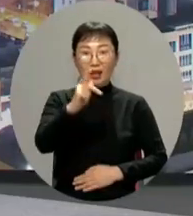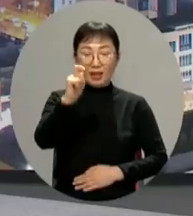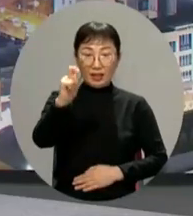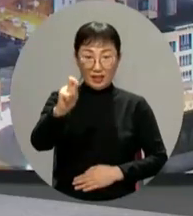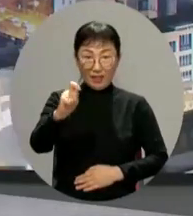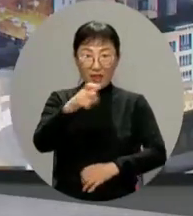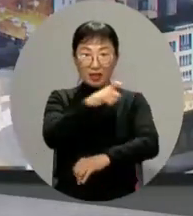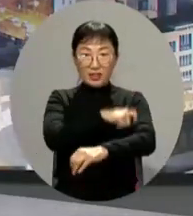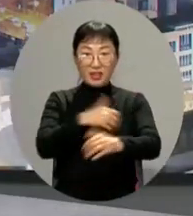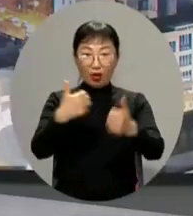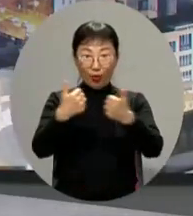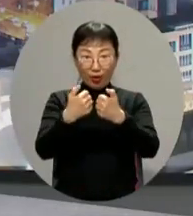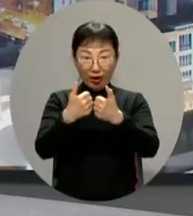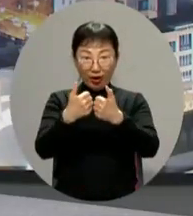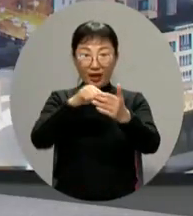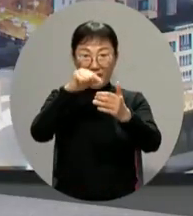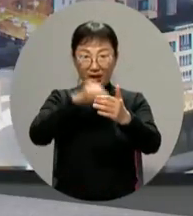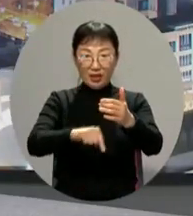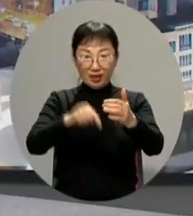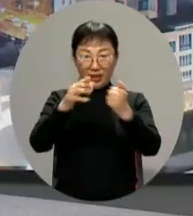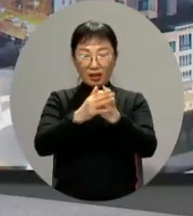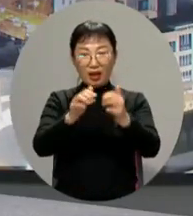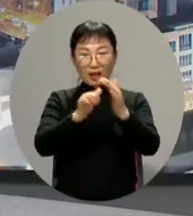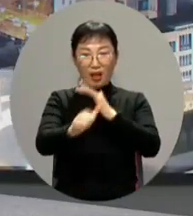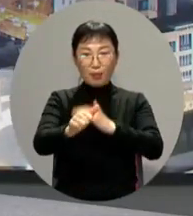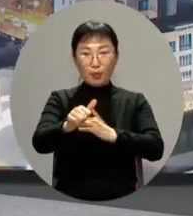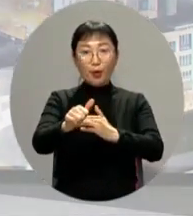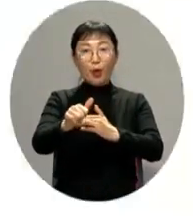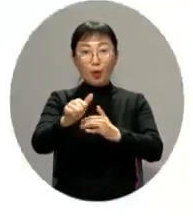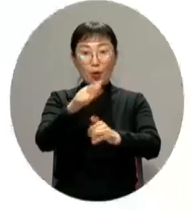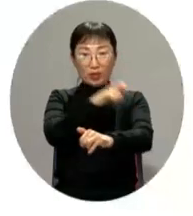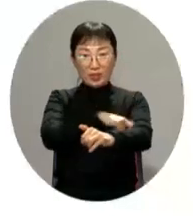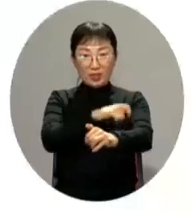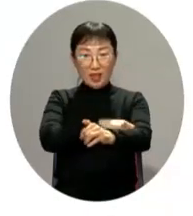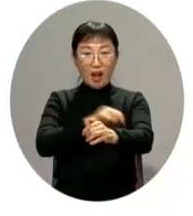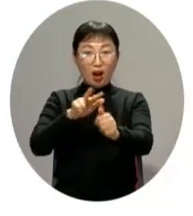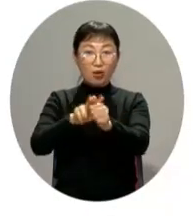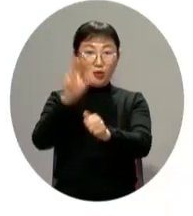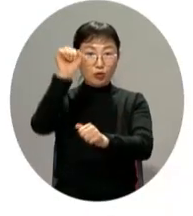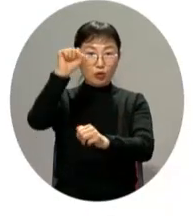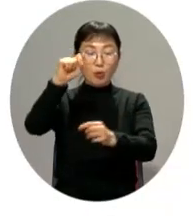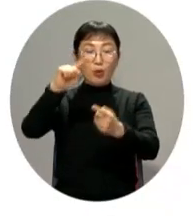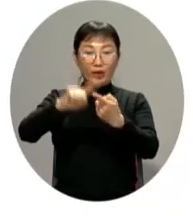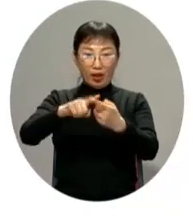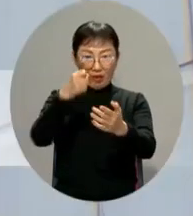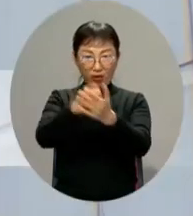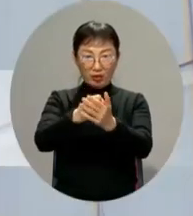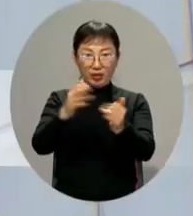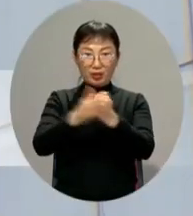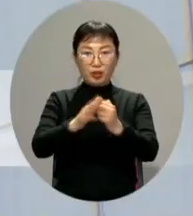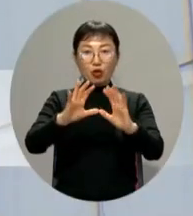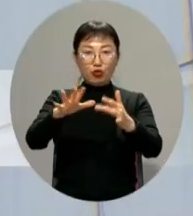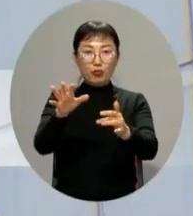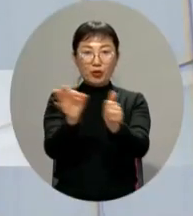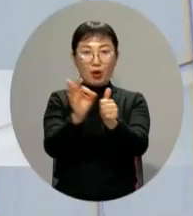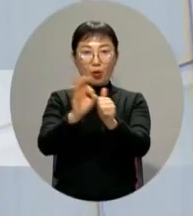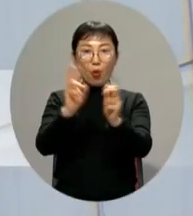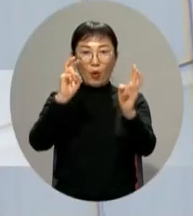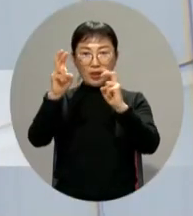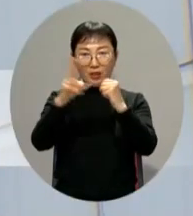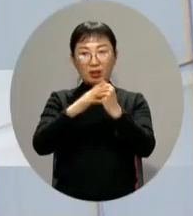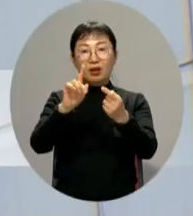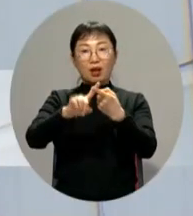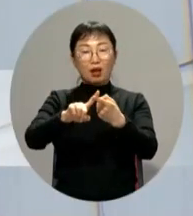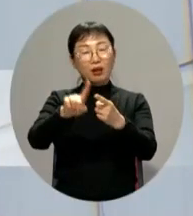KT 이사회가 현 구현명 ceo를 대표이사 후보로 최종 결정한 것과 관련해 국민연금공단이 부정적 의견을